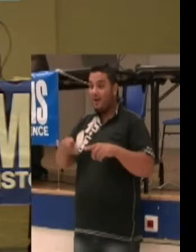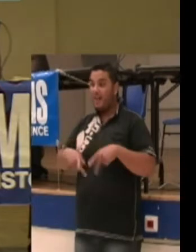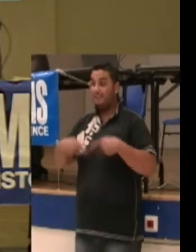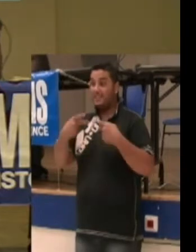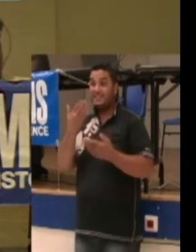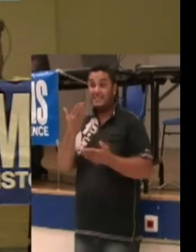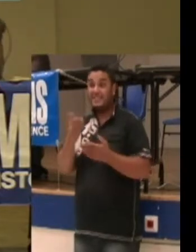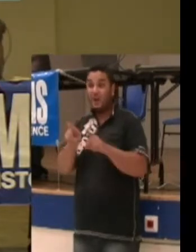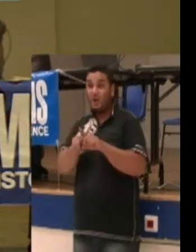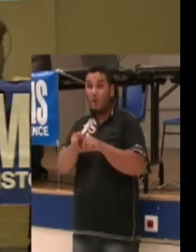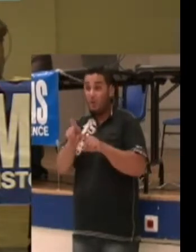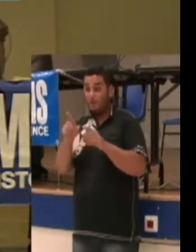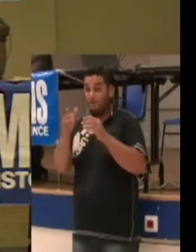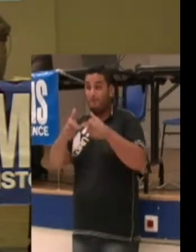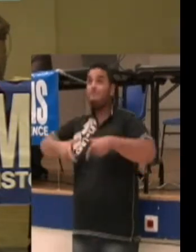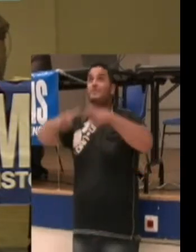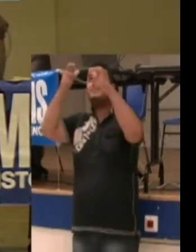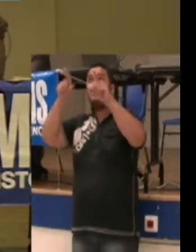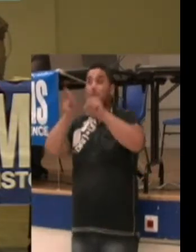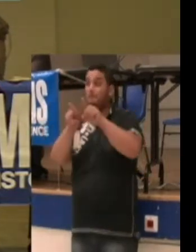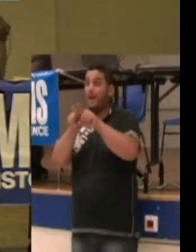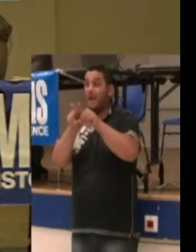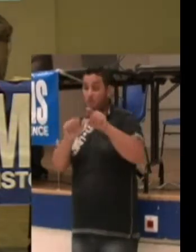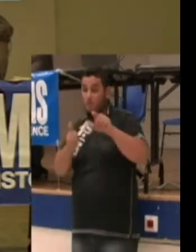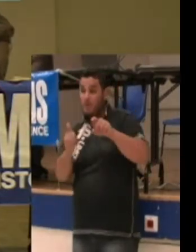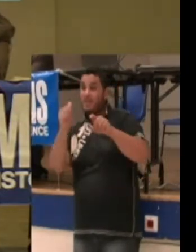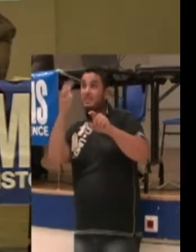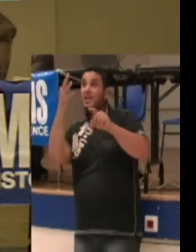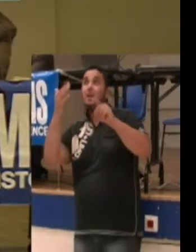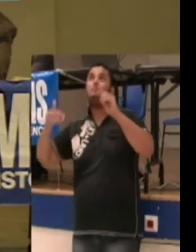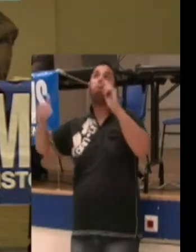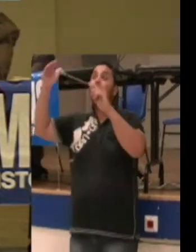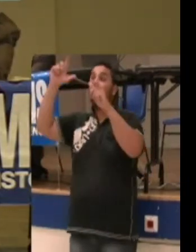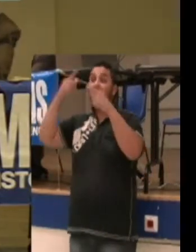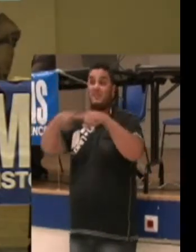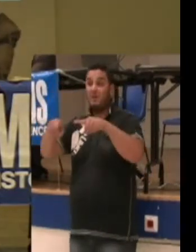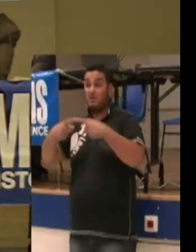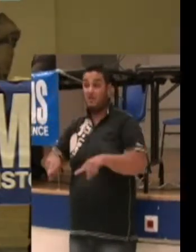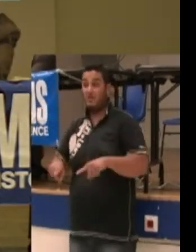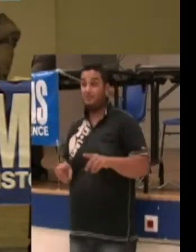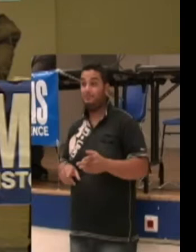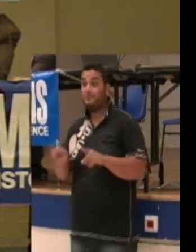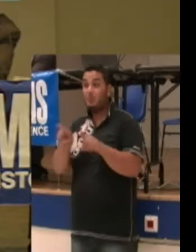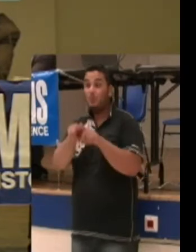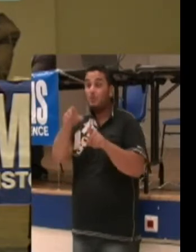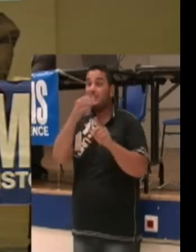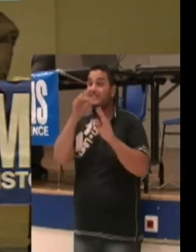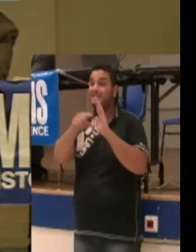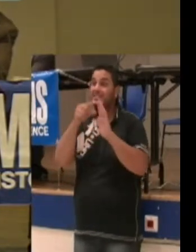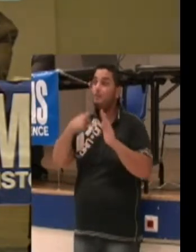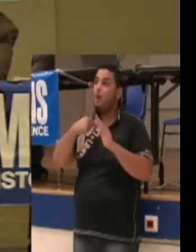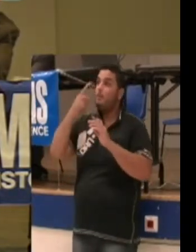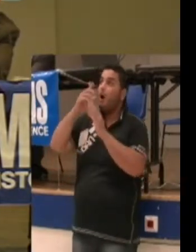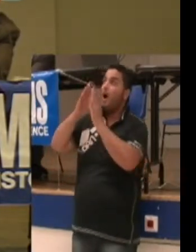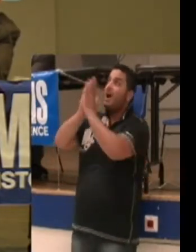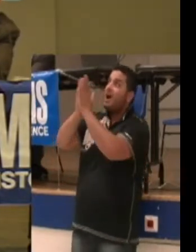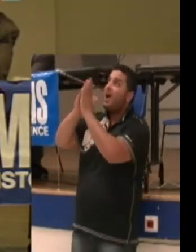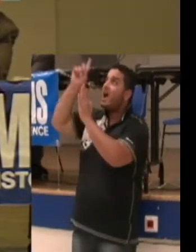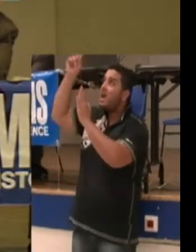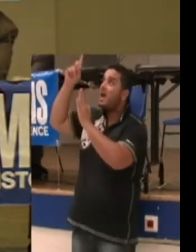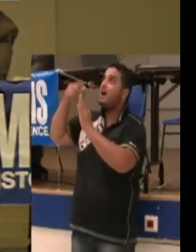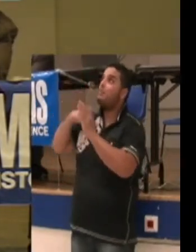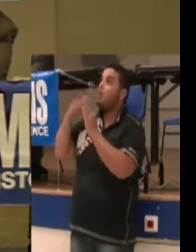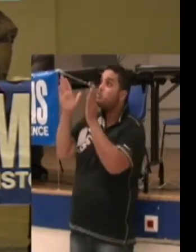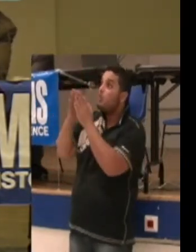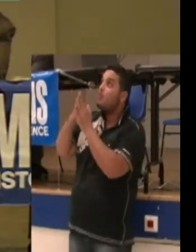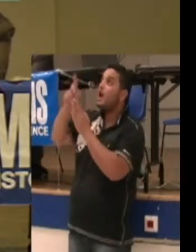dire. Plus vous voyez les choses différemment, mais regardez, quand vous dites « Iyyaka na'budu wa iyyaka nasta'in » à chaque station, vous êtes en train